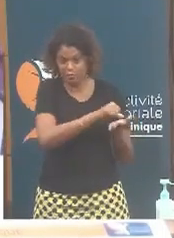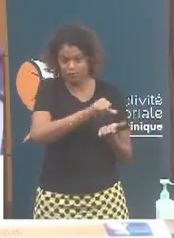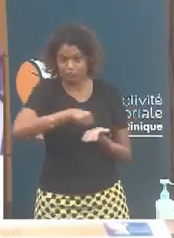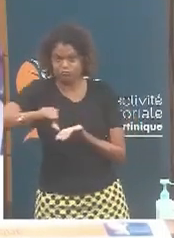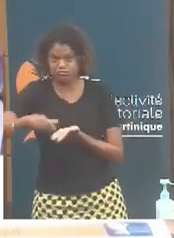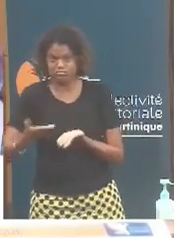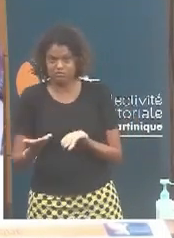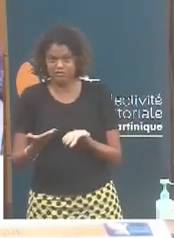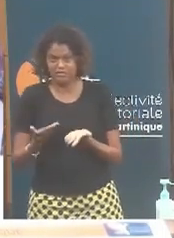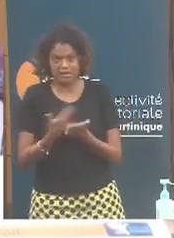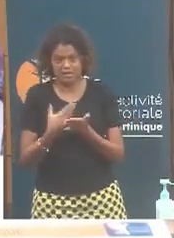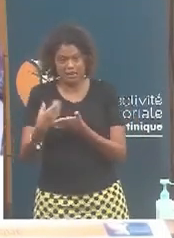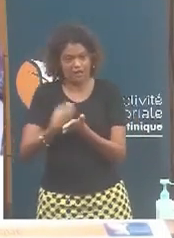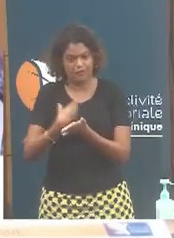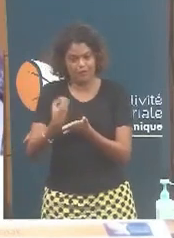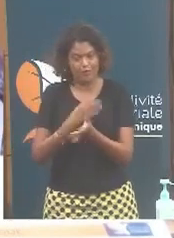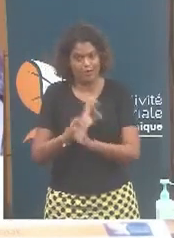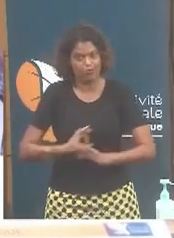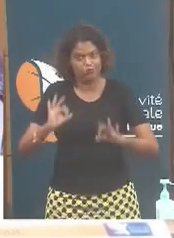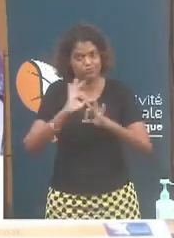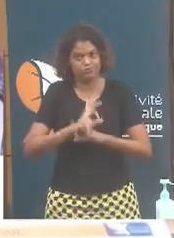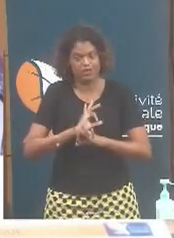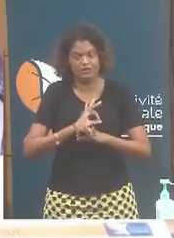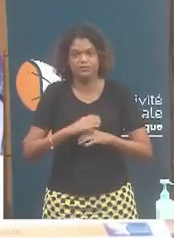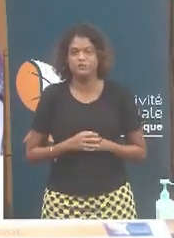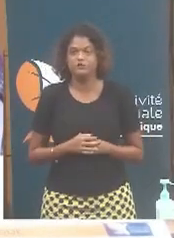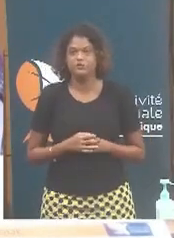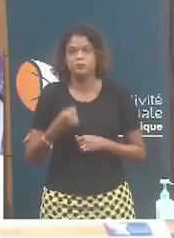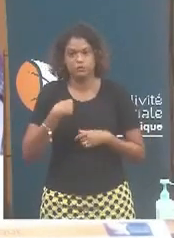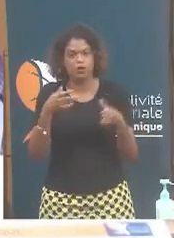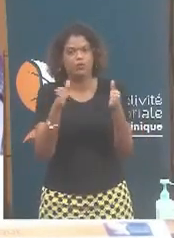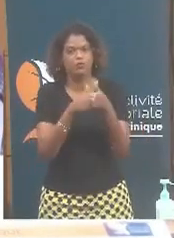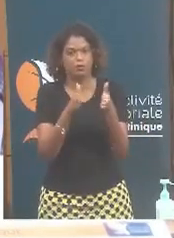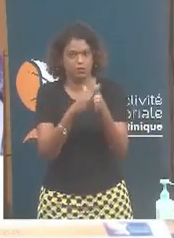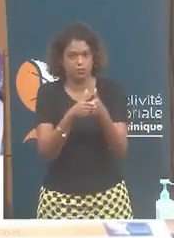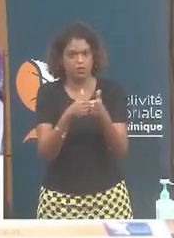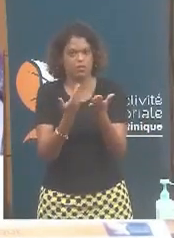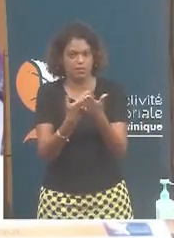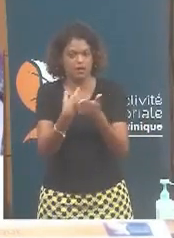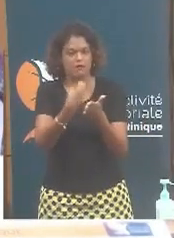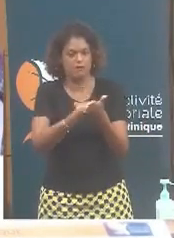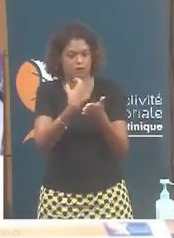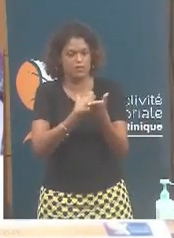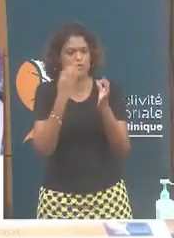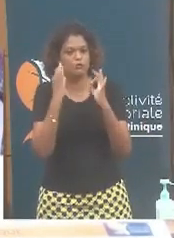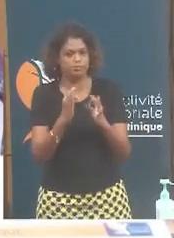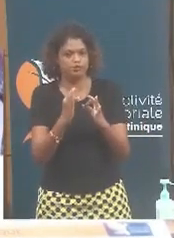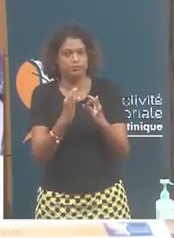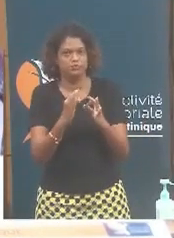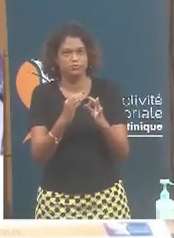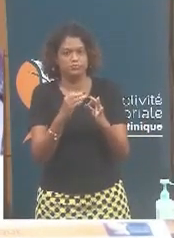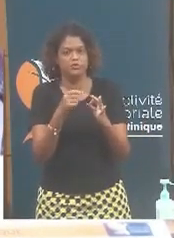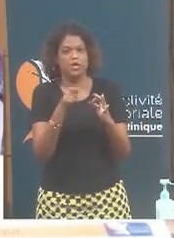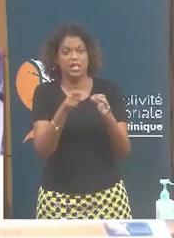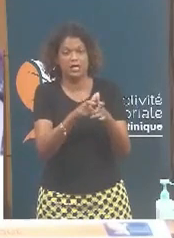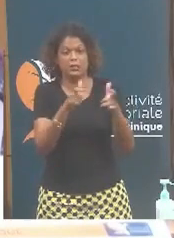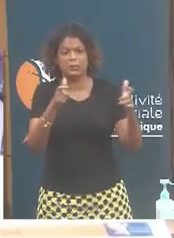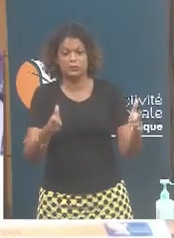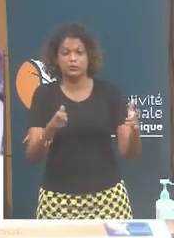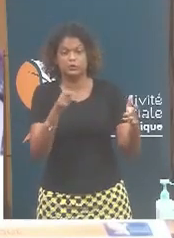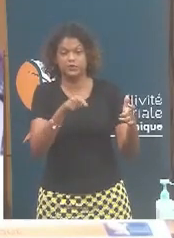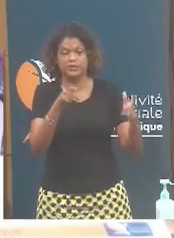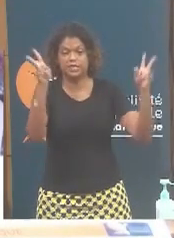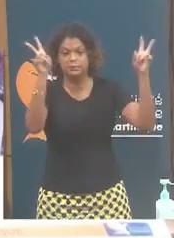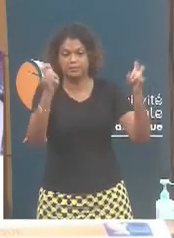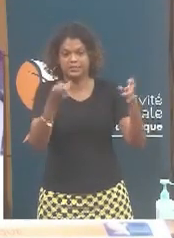On ne nous donne pas d'informations précises là-dessus. Donc, je demande des précisions sur le devenu du syndicat